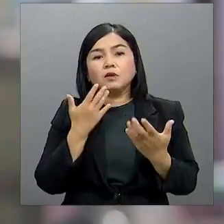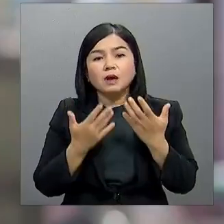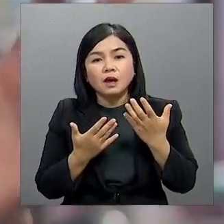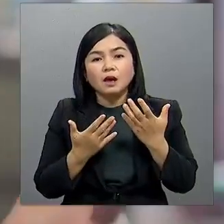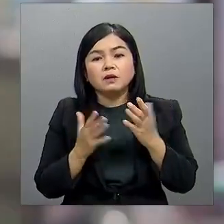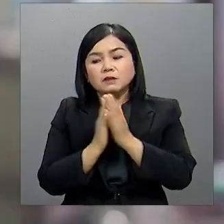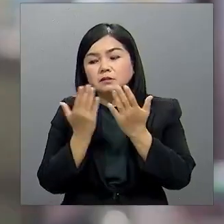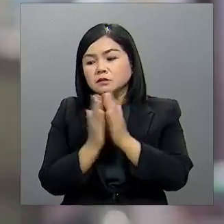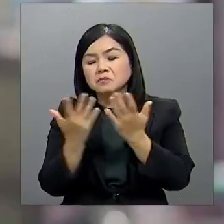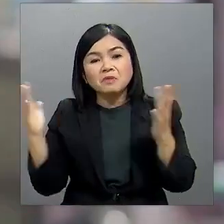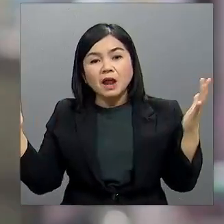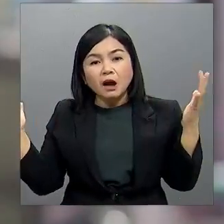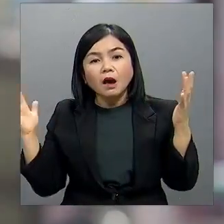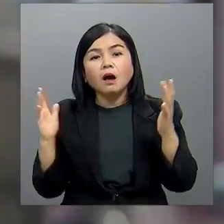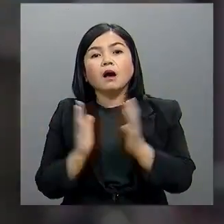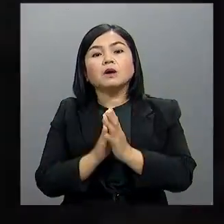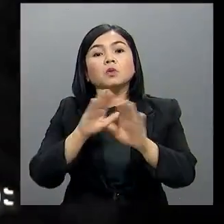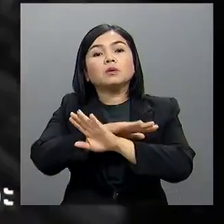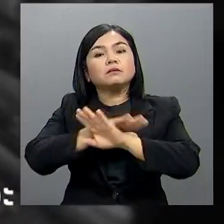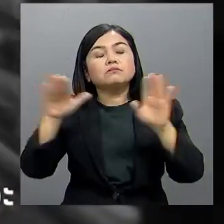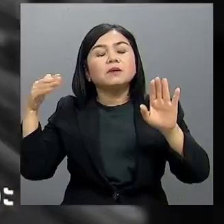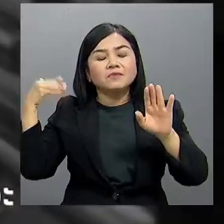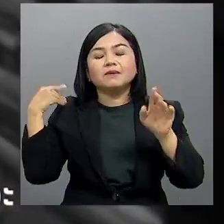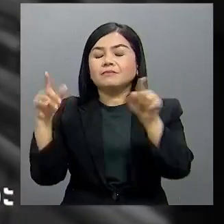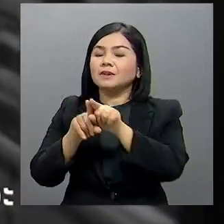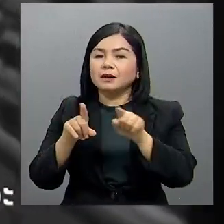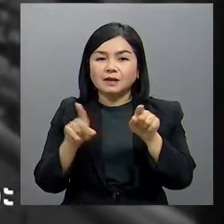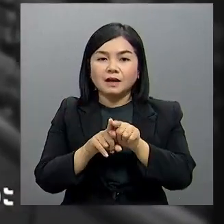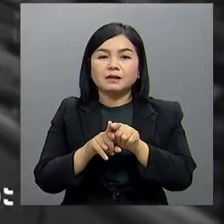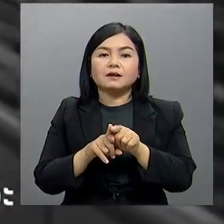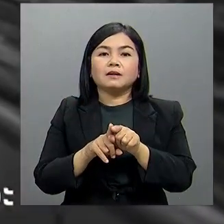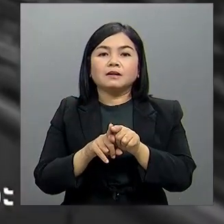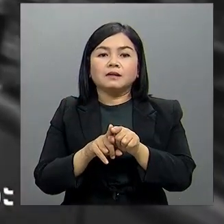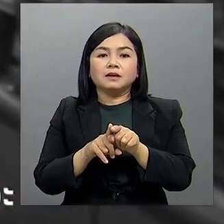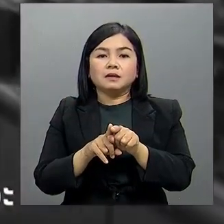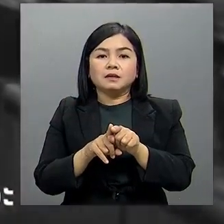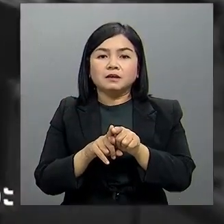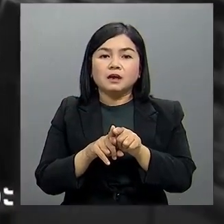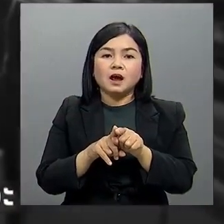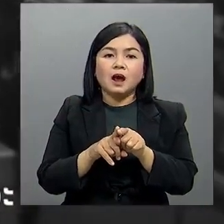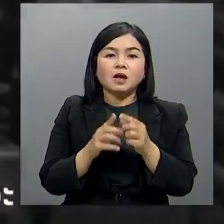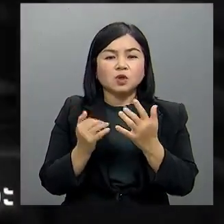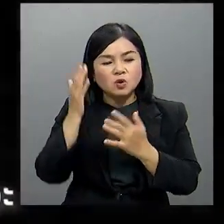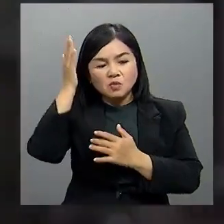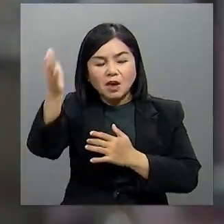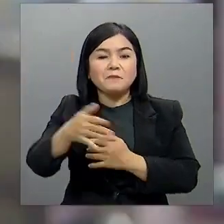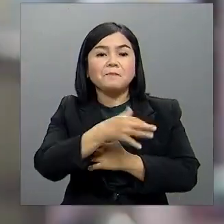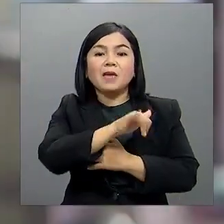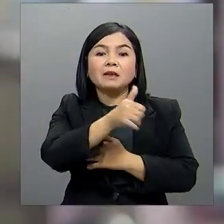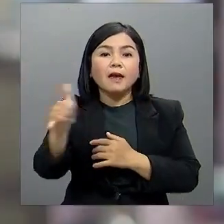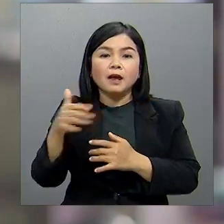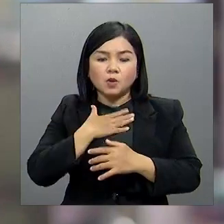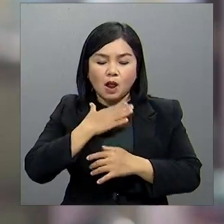ส่งการและก็ต้องมีเลิกราเหมือนทุกๆอย่างซึ่งอาจจะทำได้ไม่นานแล้วเพราะว่าหนึ่งเพื่ออยู่เราก็เยอะ